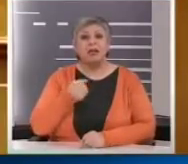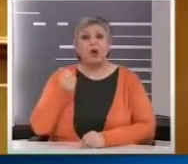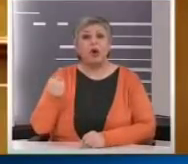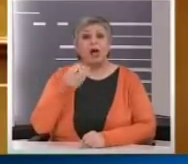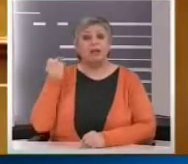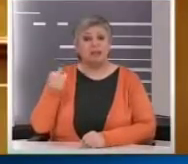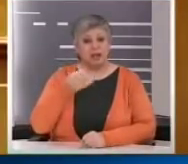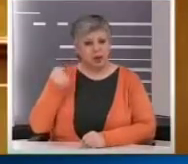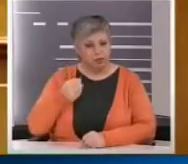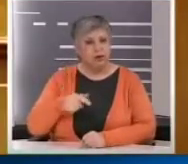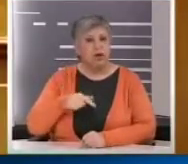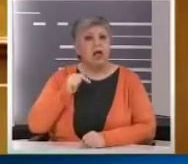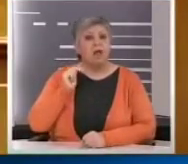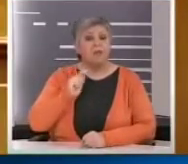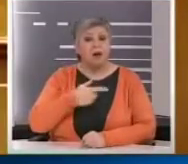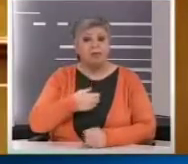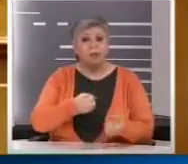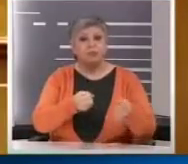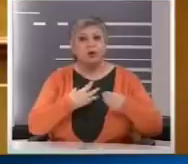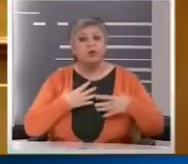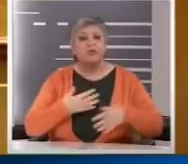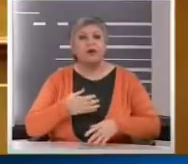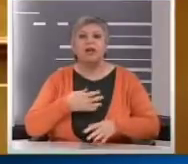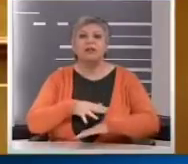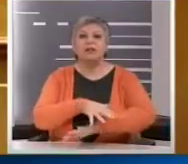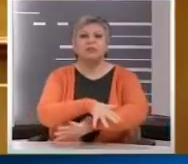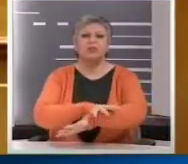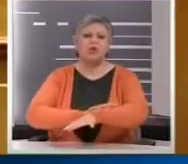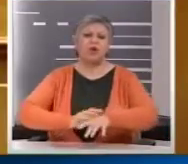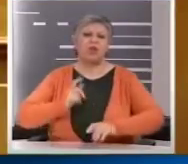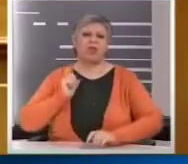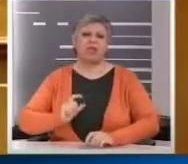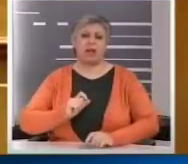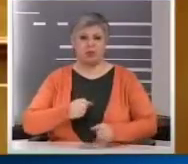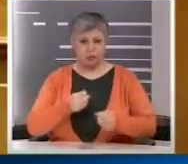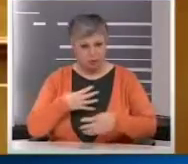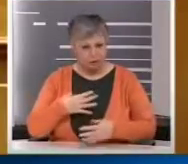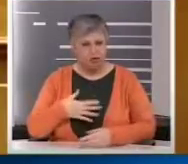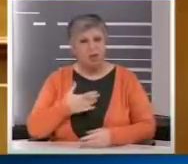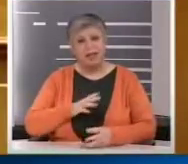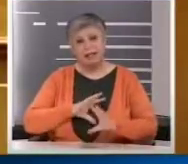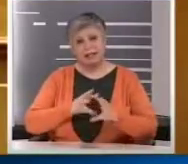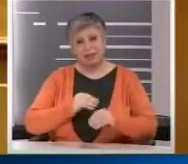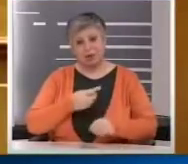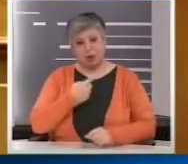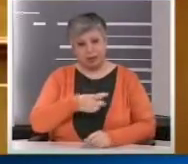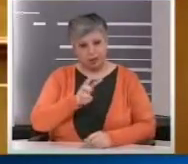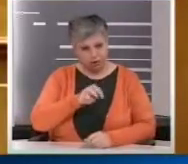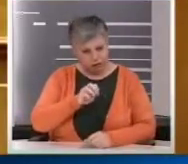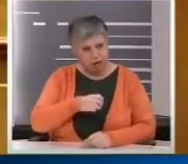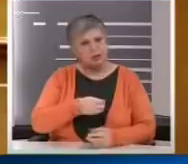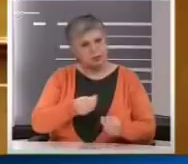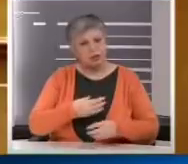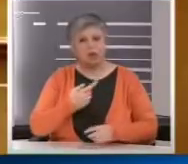πάει στις θέσεις τους, έχουν παραδοθεί και έχουν ενισχύσει το στόλο του ΕΚΑΒ. Μας κατηγορείτε γιατί ένα αίτημα των Κυκλαδιτών 40